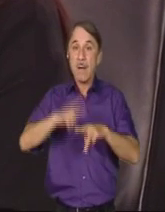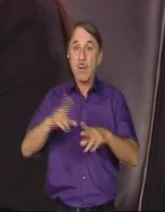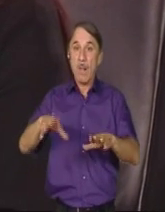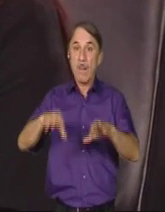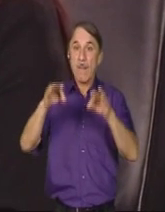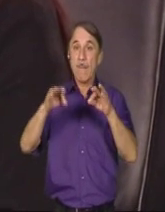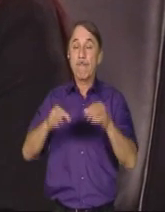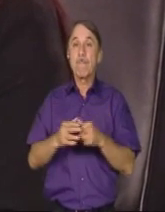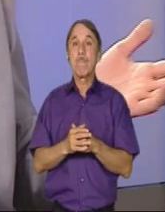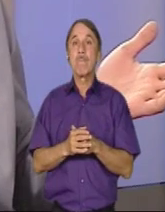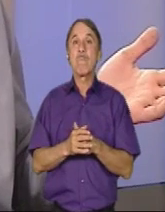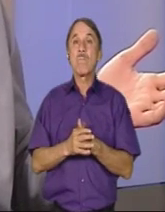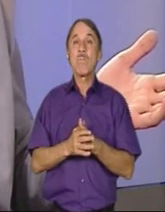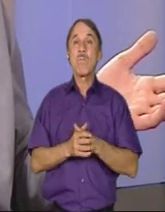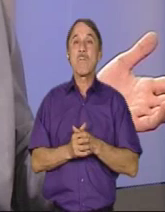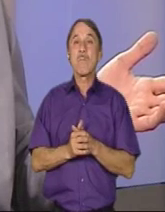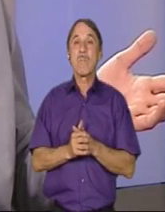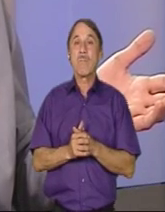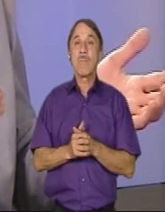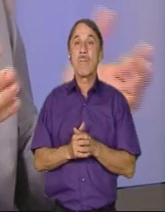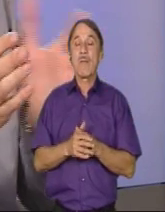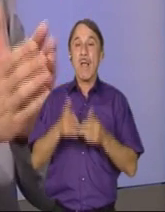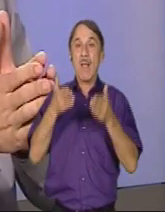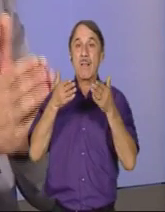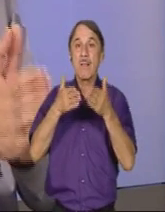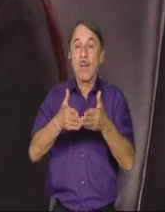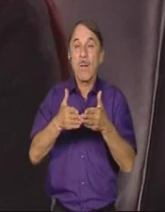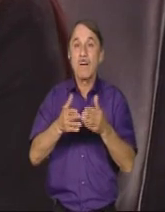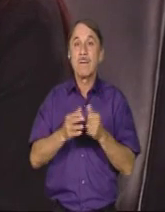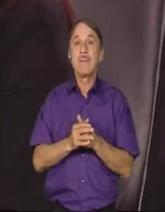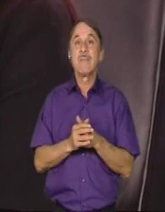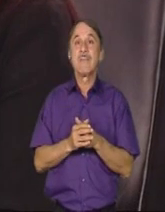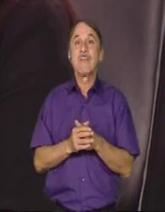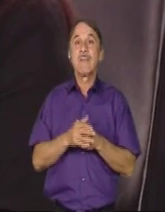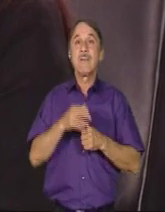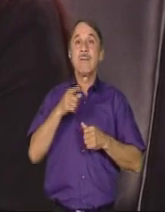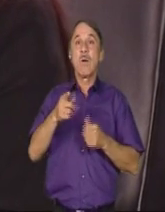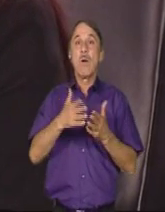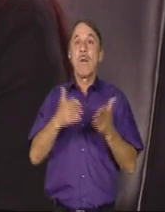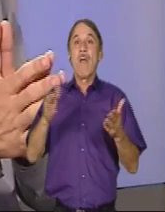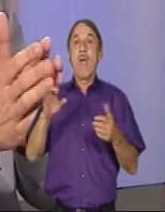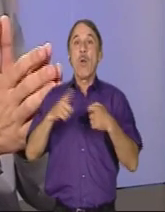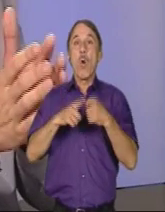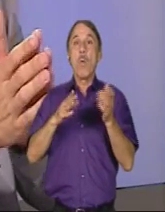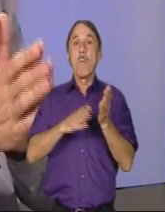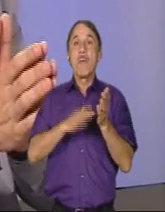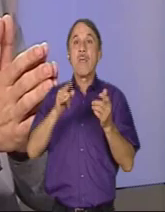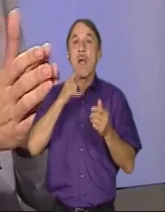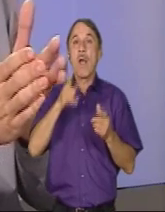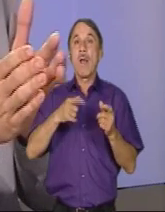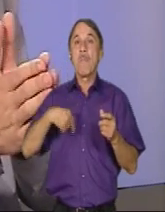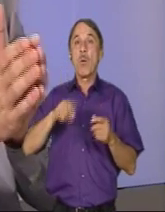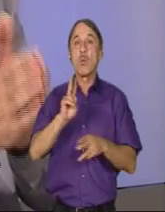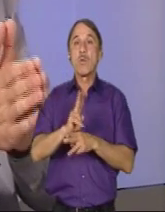gledali ekonomiju, nećemo imati ekonomiju. A šta znači patriotski gledati ekonomiju? To je sjajno pitanje. Patriotski gledati ekonomiju